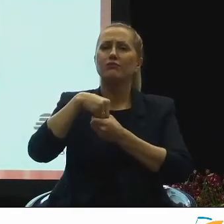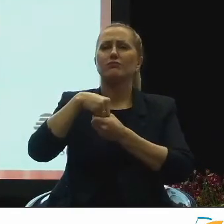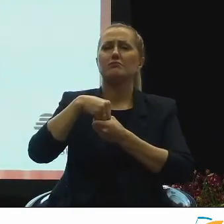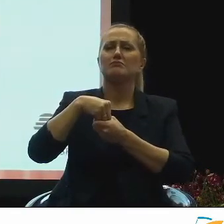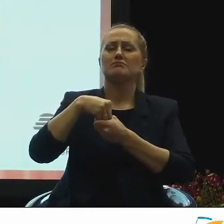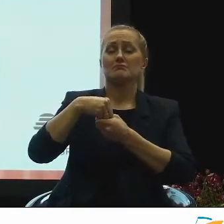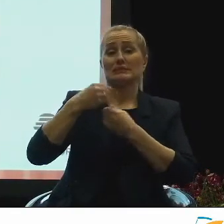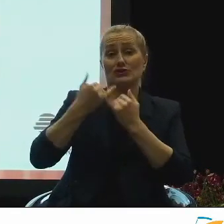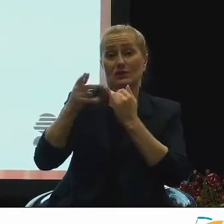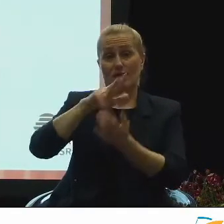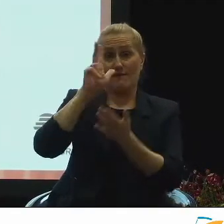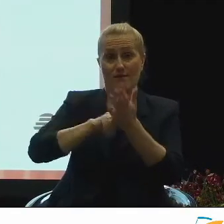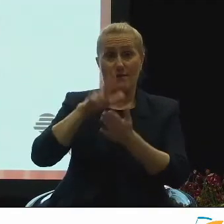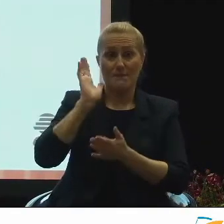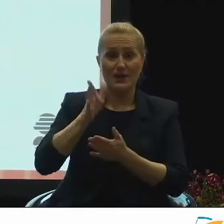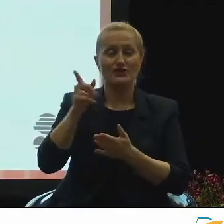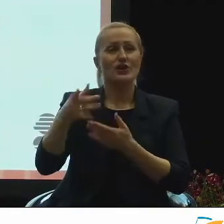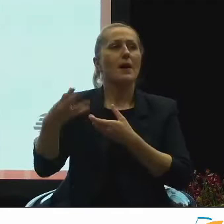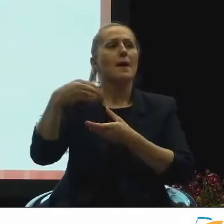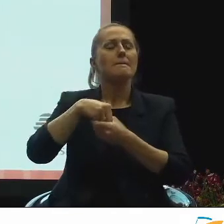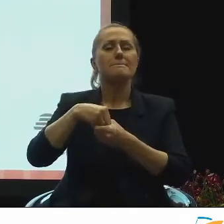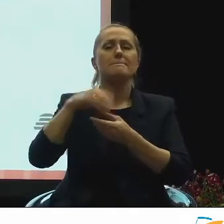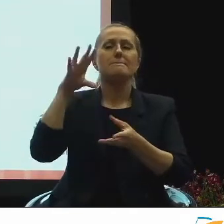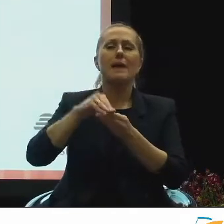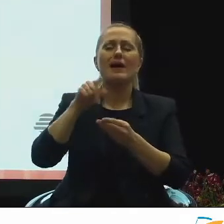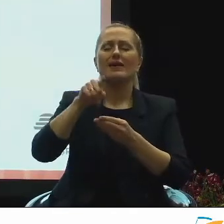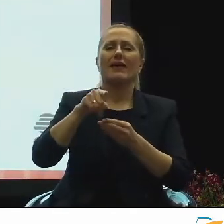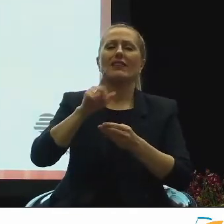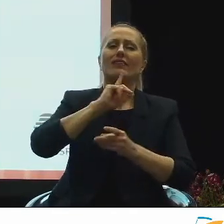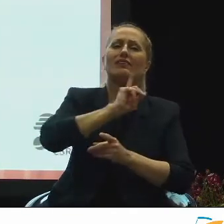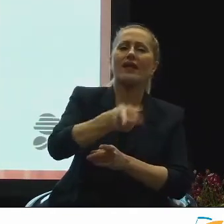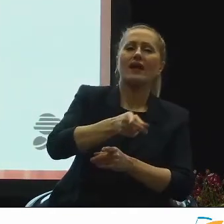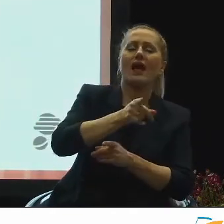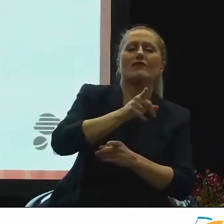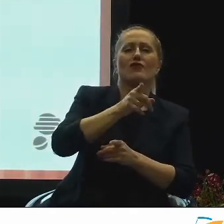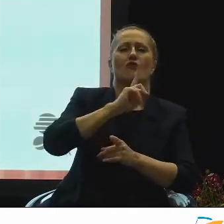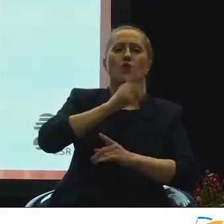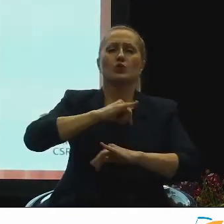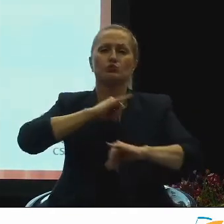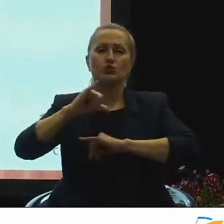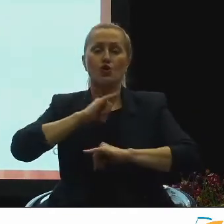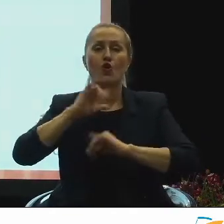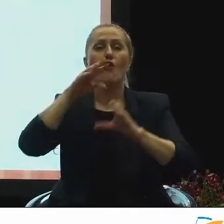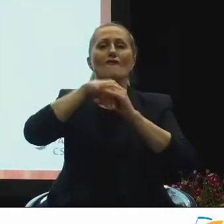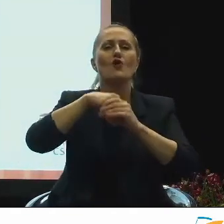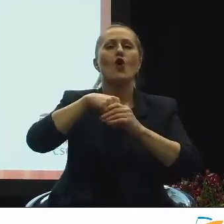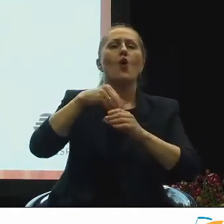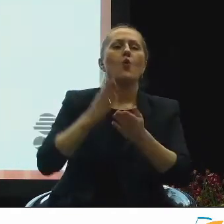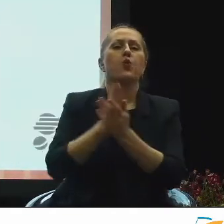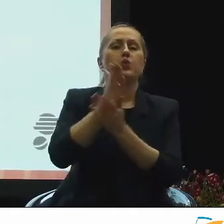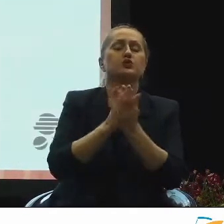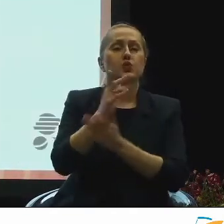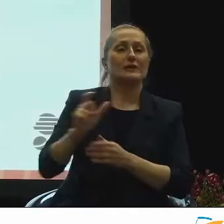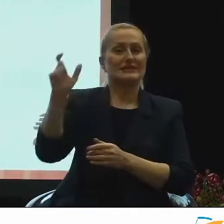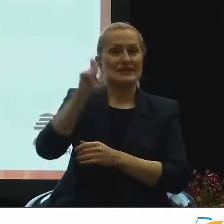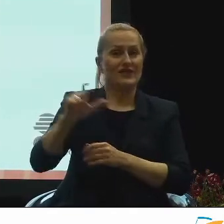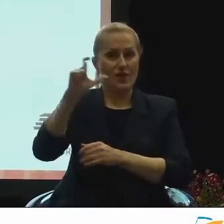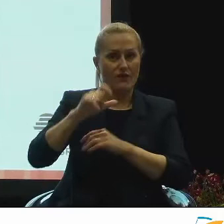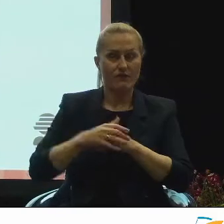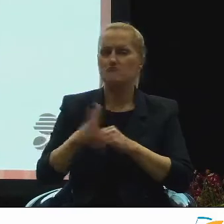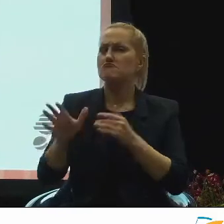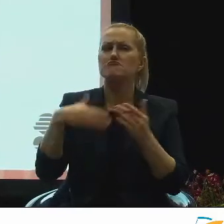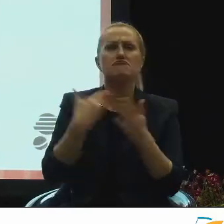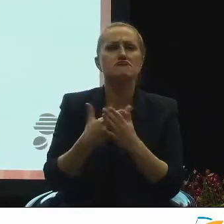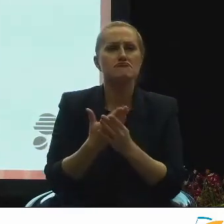przyjęty pakiet tych dyrektyw, rozporządzeń dotyczących usług cyfrowych, czyli Digital Services Package,